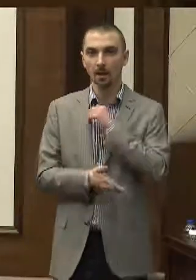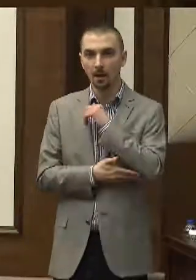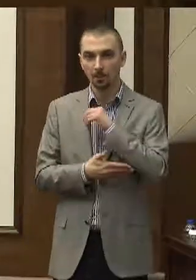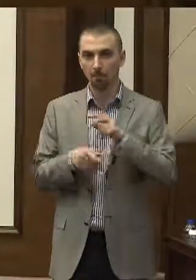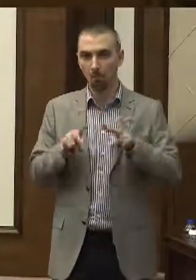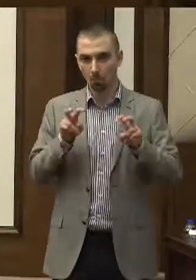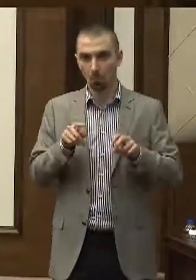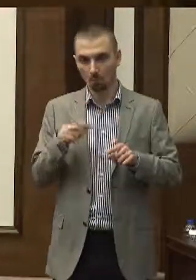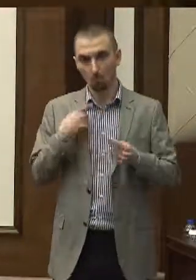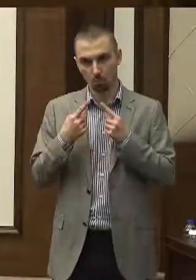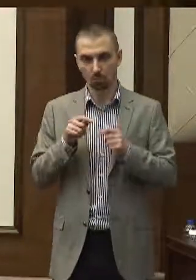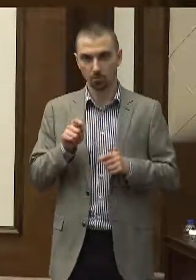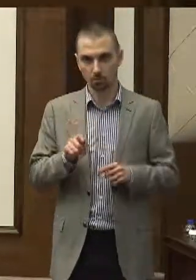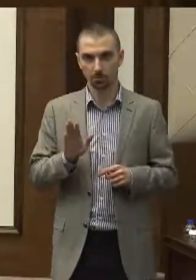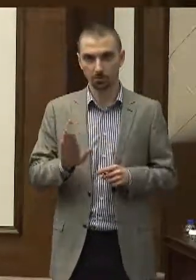dokunacağım.